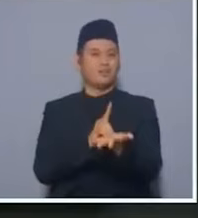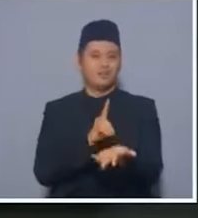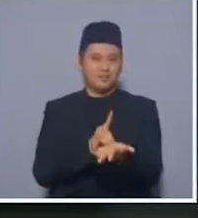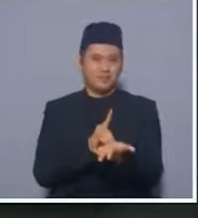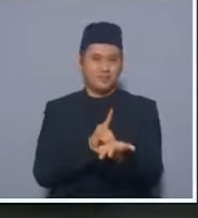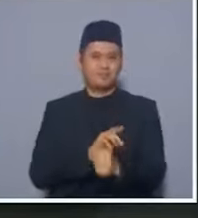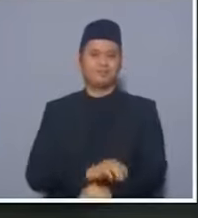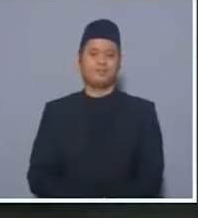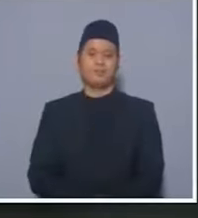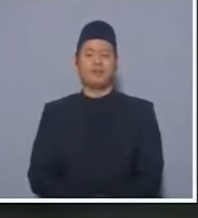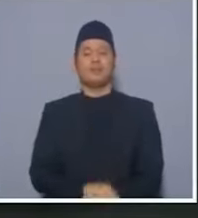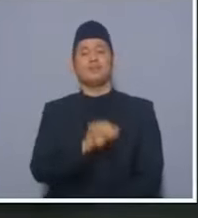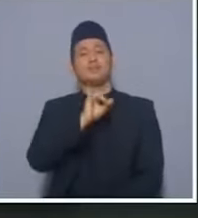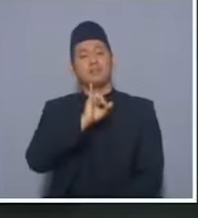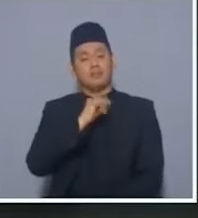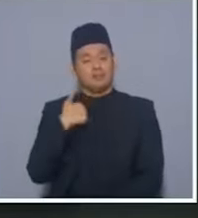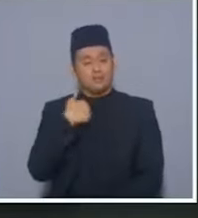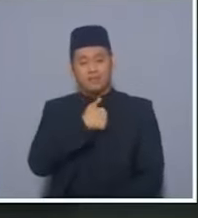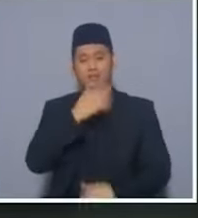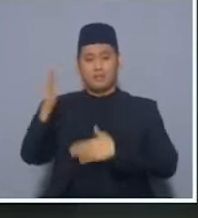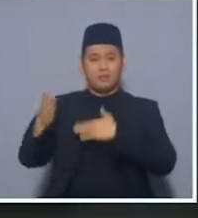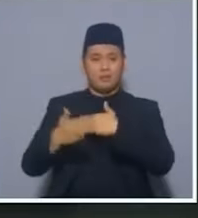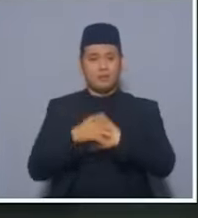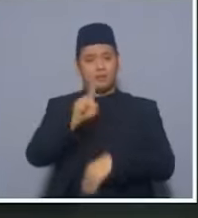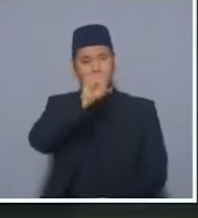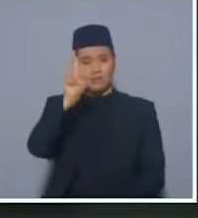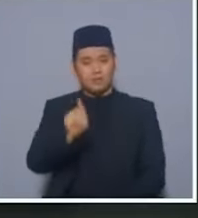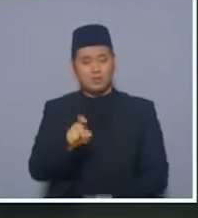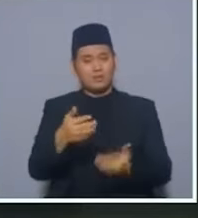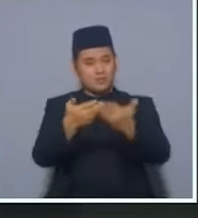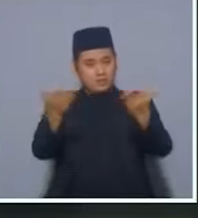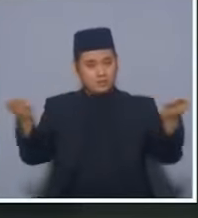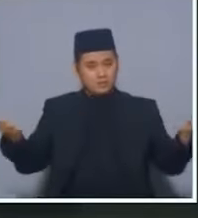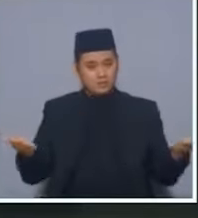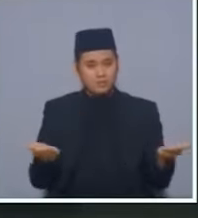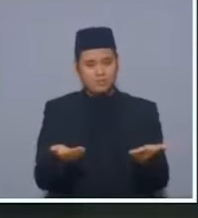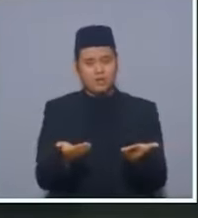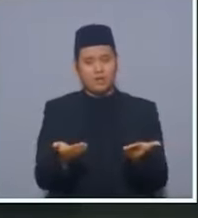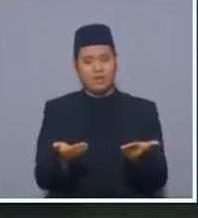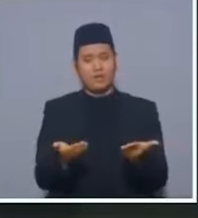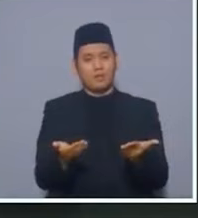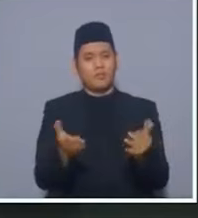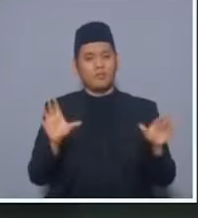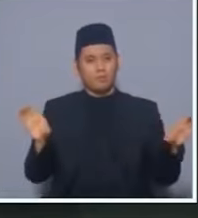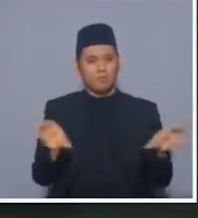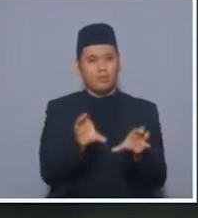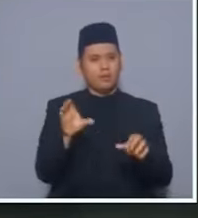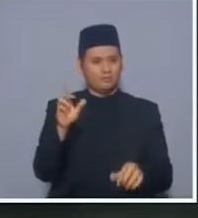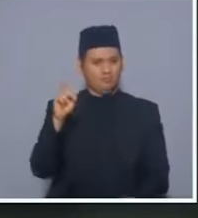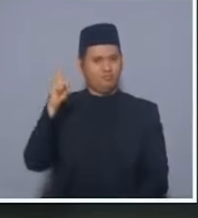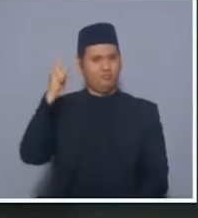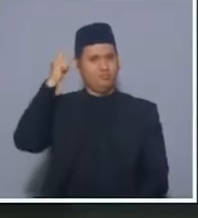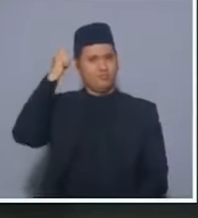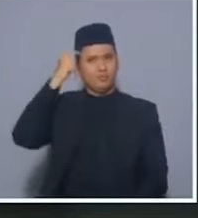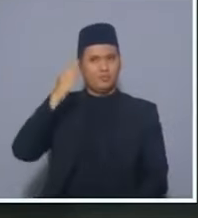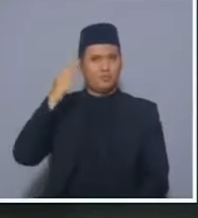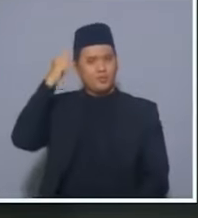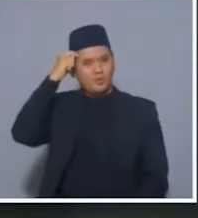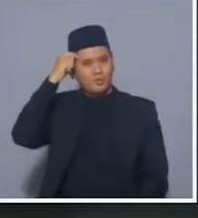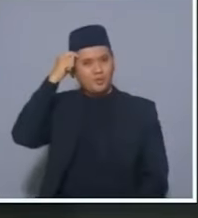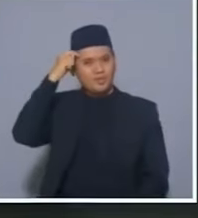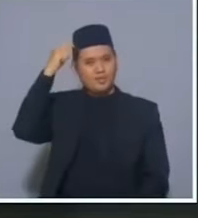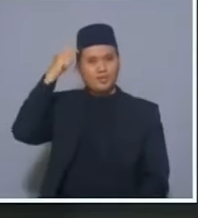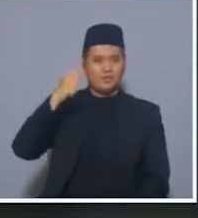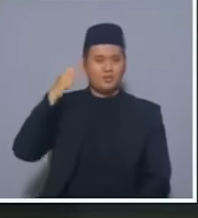persoalan itu, iaitu di mana kesemuanya mereka dijadikan satu teori konspirasi, satu andaian